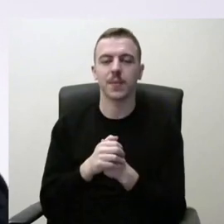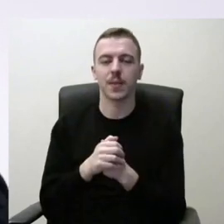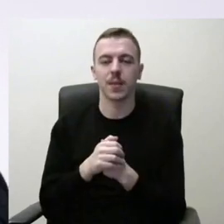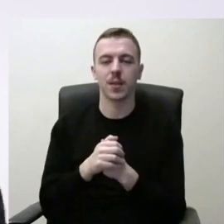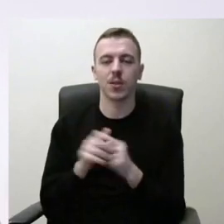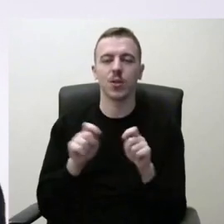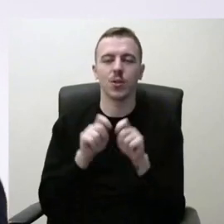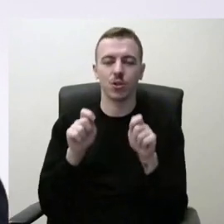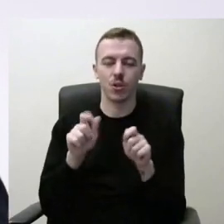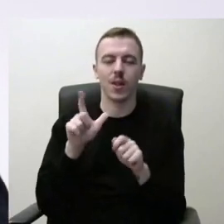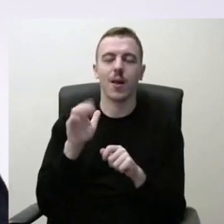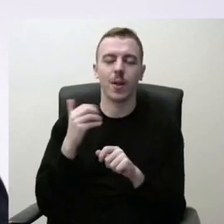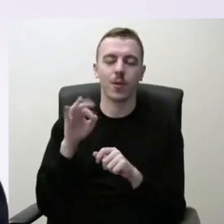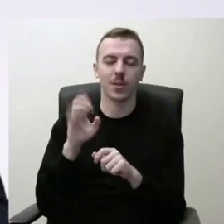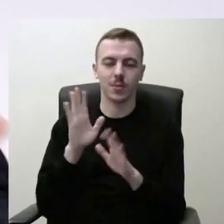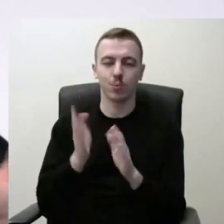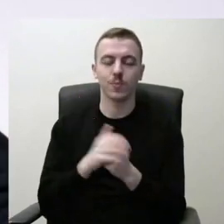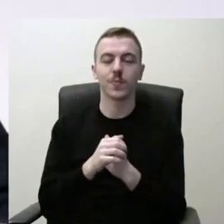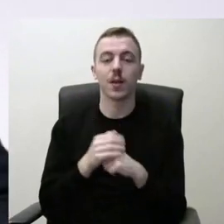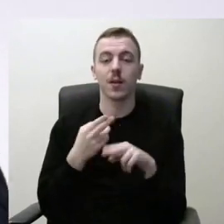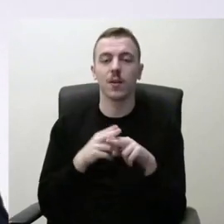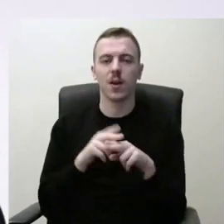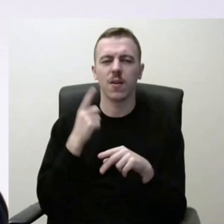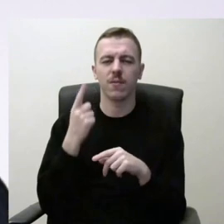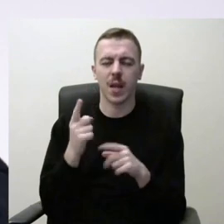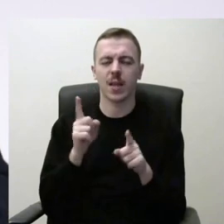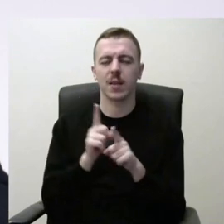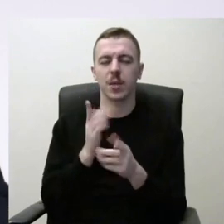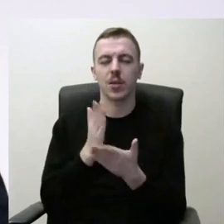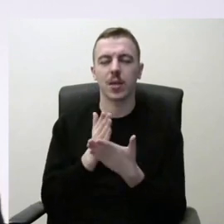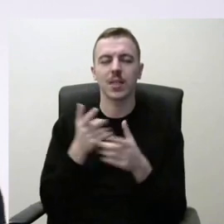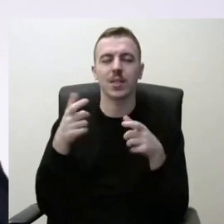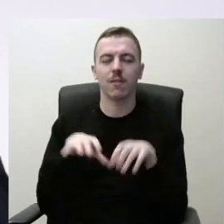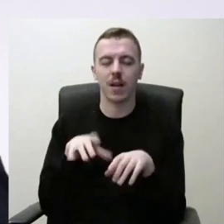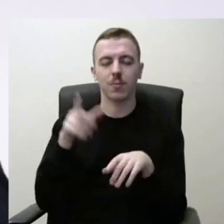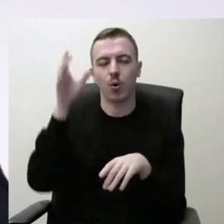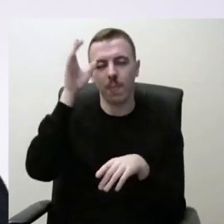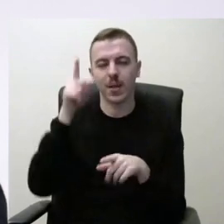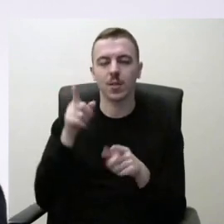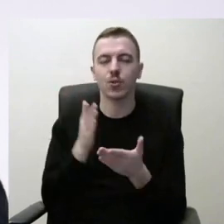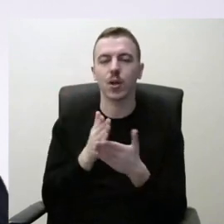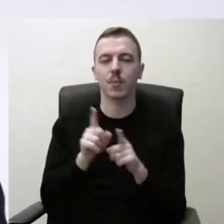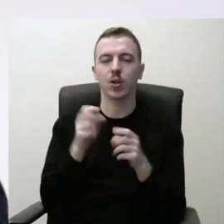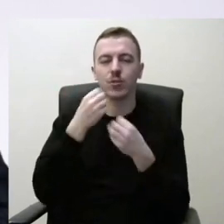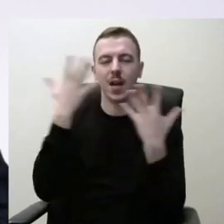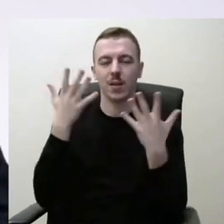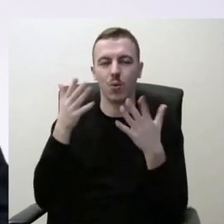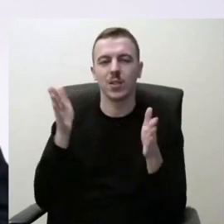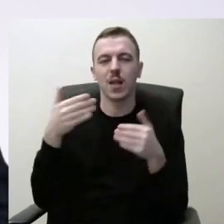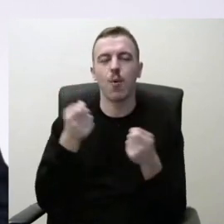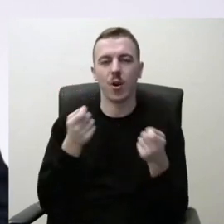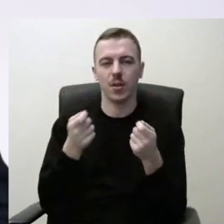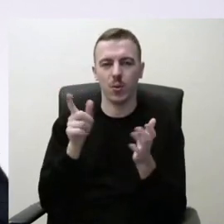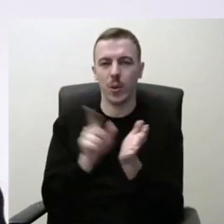Pradėsim nuo jūsų, ponė Labanauskai. Viena iš tokių išimtinių taip pat savivaldos kompetencijų yra švietimo sistemos organizavimas.